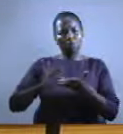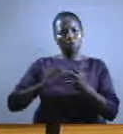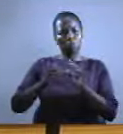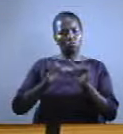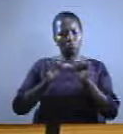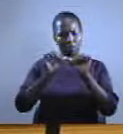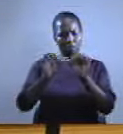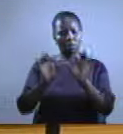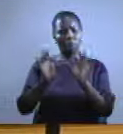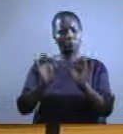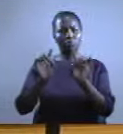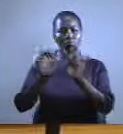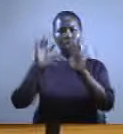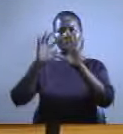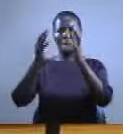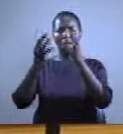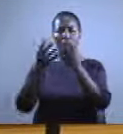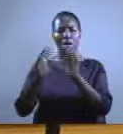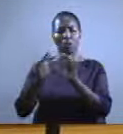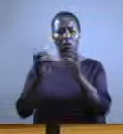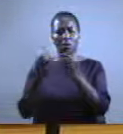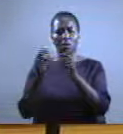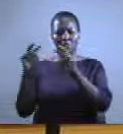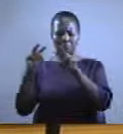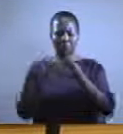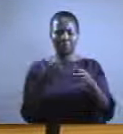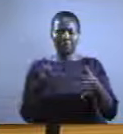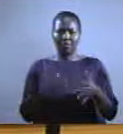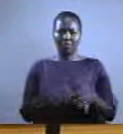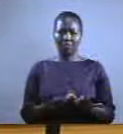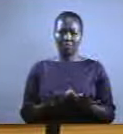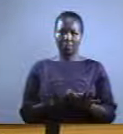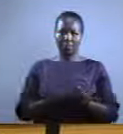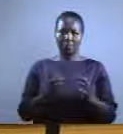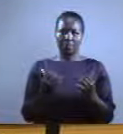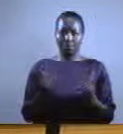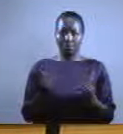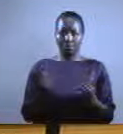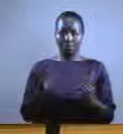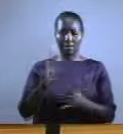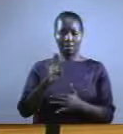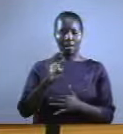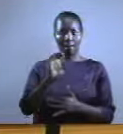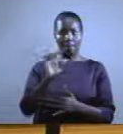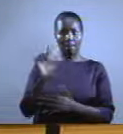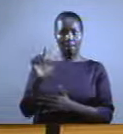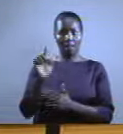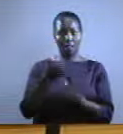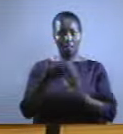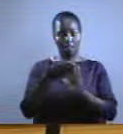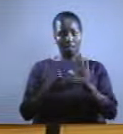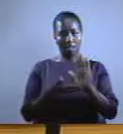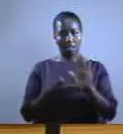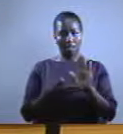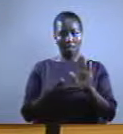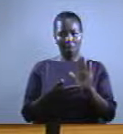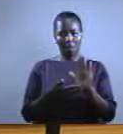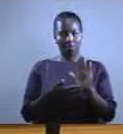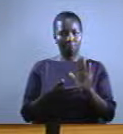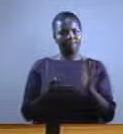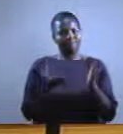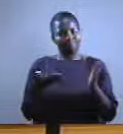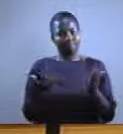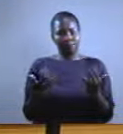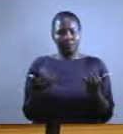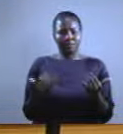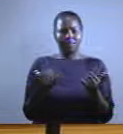erken. In die geval van hierdie wetsontwerp onder bespreking, gee toepaslike wetgewing soos deur die nasionale